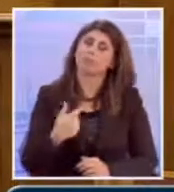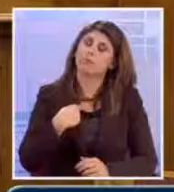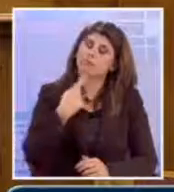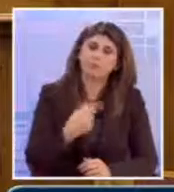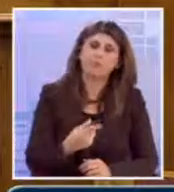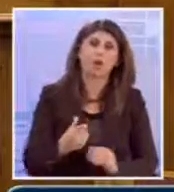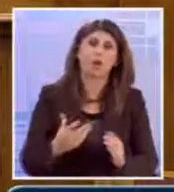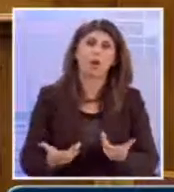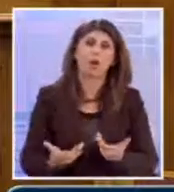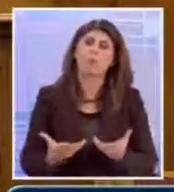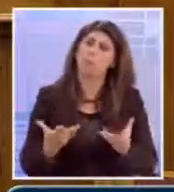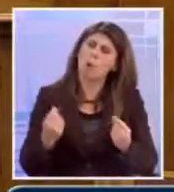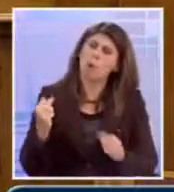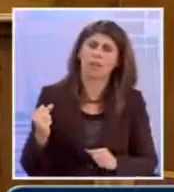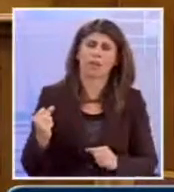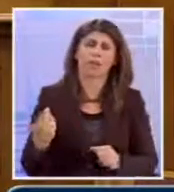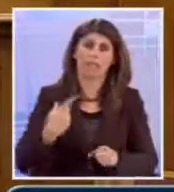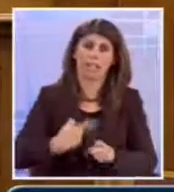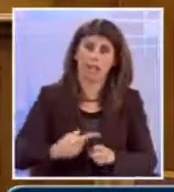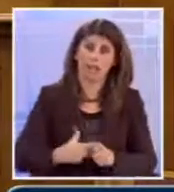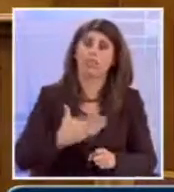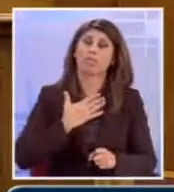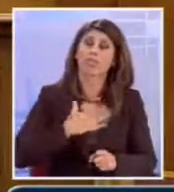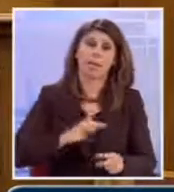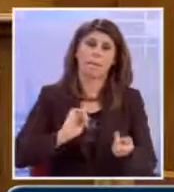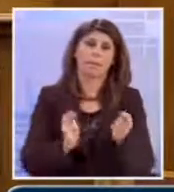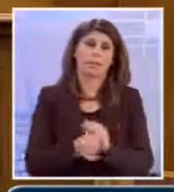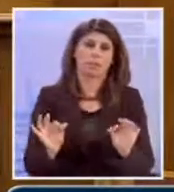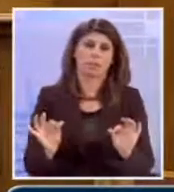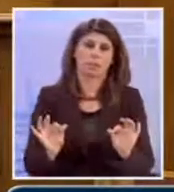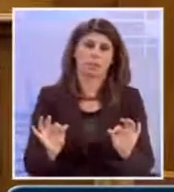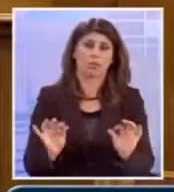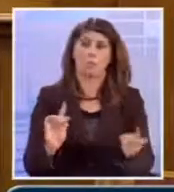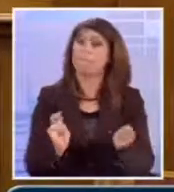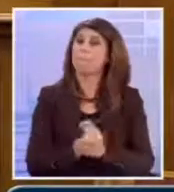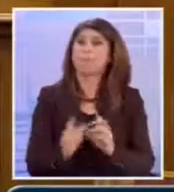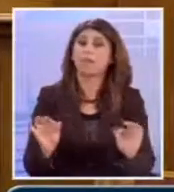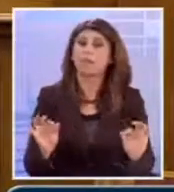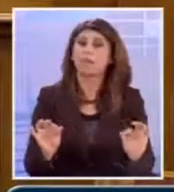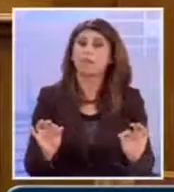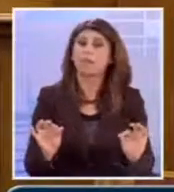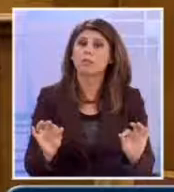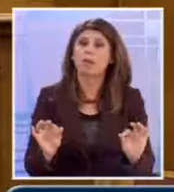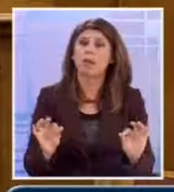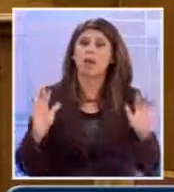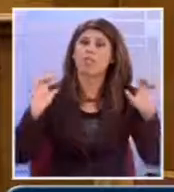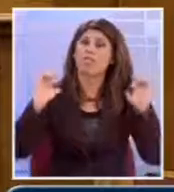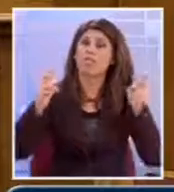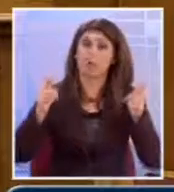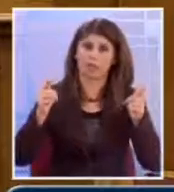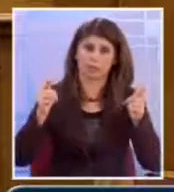Υποστηρίζουμε έντονα ότι η χώρα χρειάζεται μεταρρυθμίσεις. Μεταρρυθμίσεις όμως